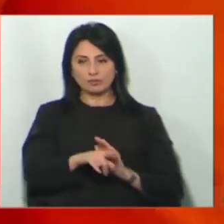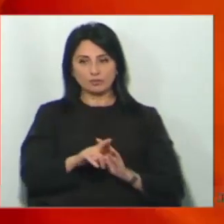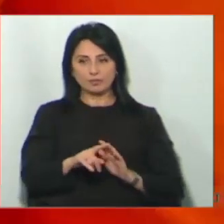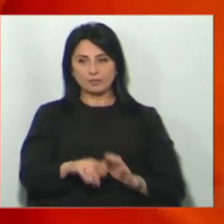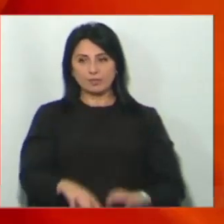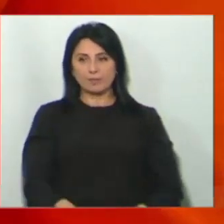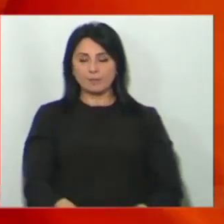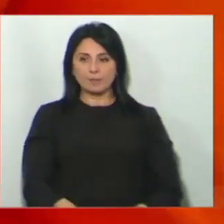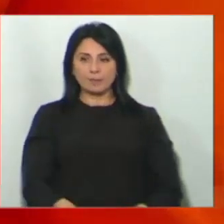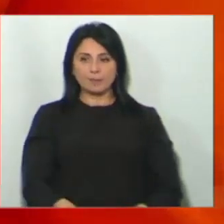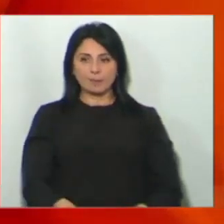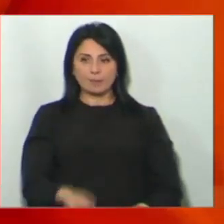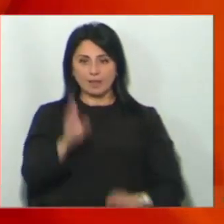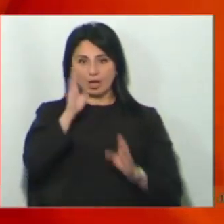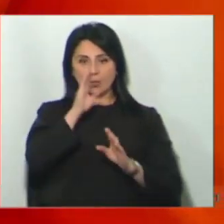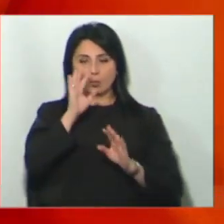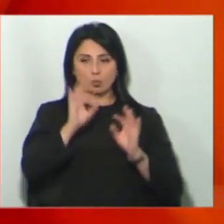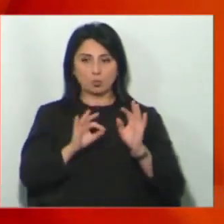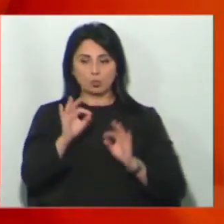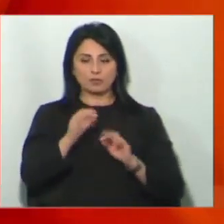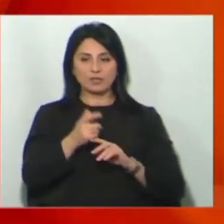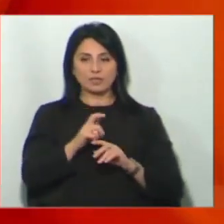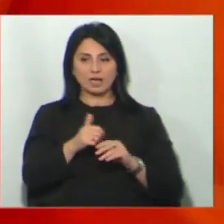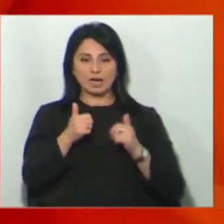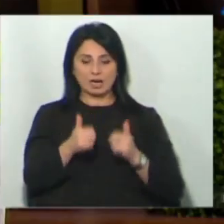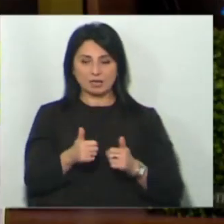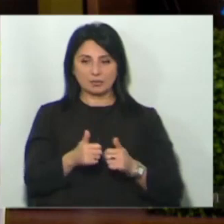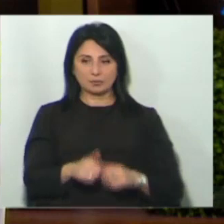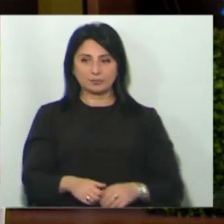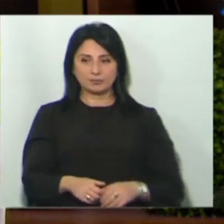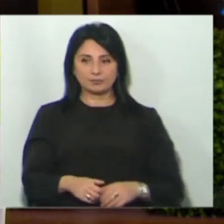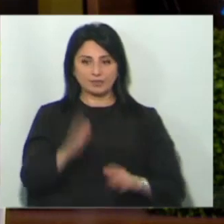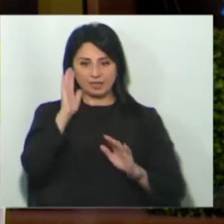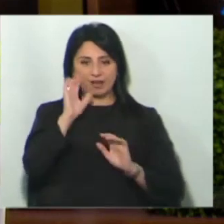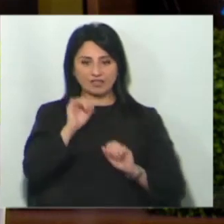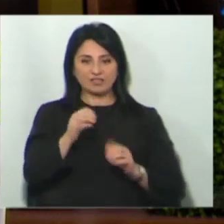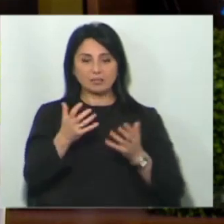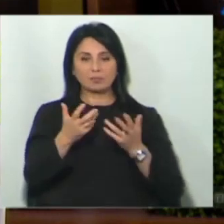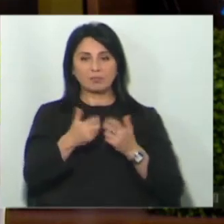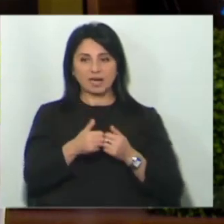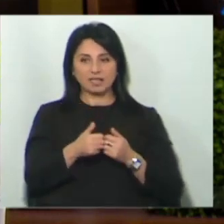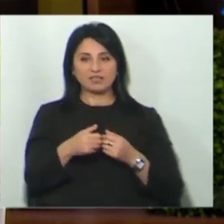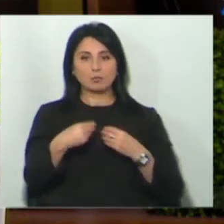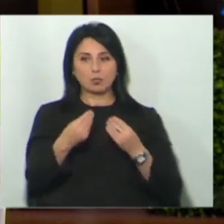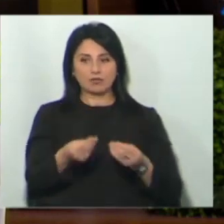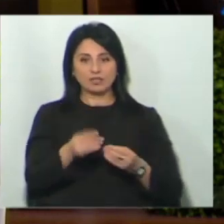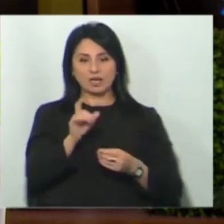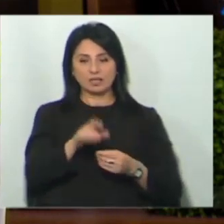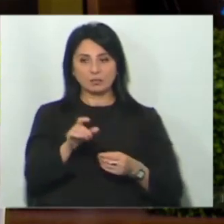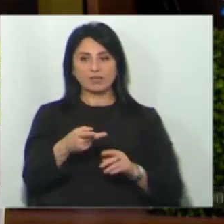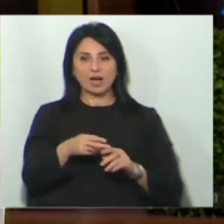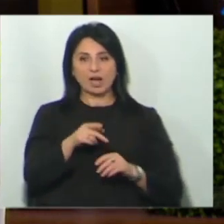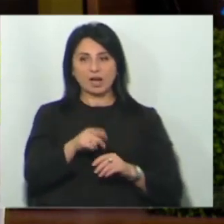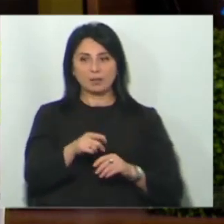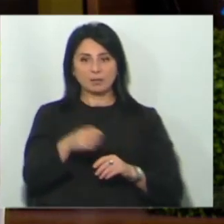შრე, ასე ვთქვათ. Ბუნება ძალიან კარგი თავდაცვითი მექანიზმი მოგცა ადამიანებს აი